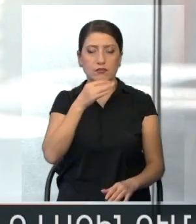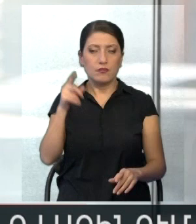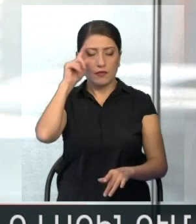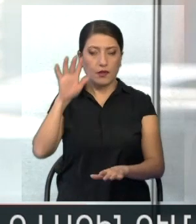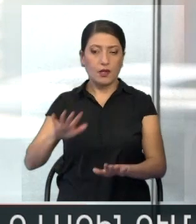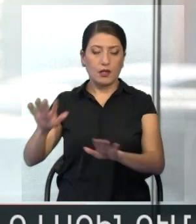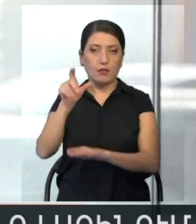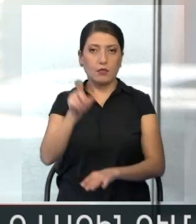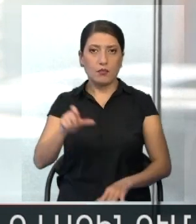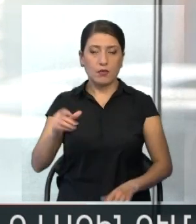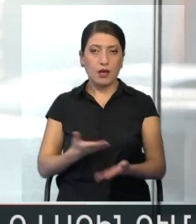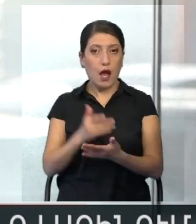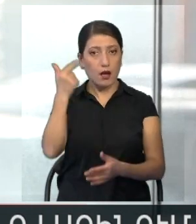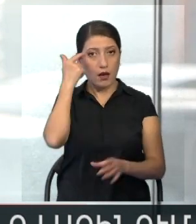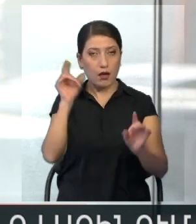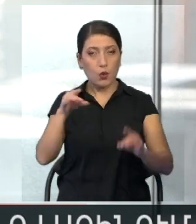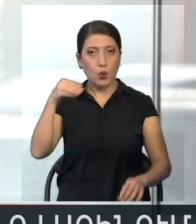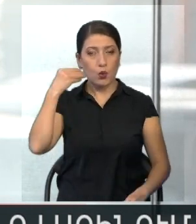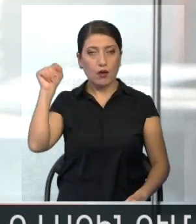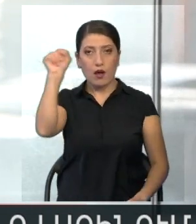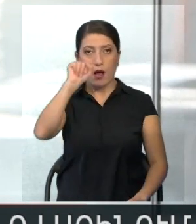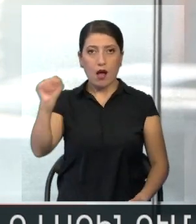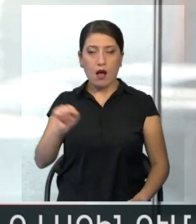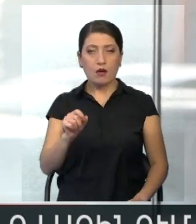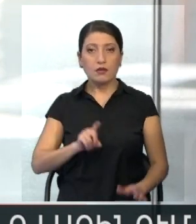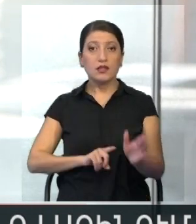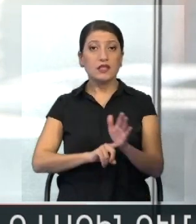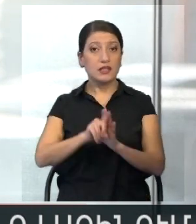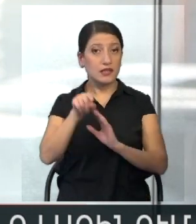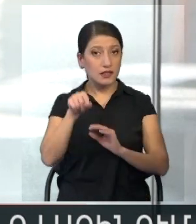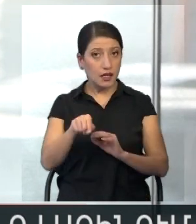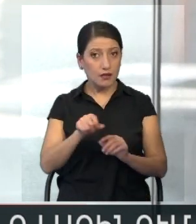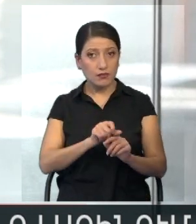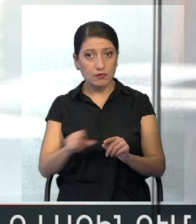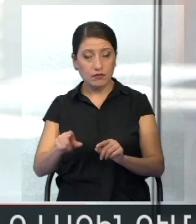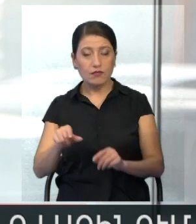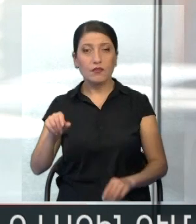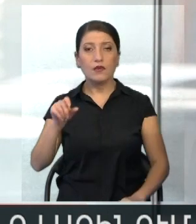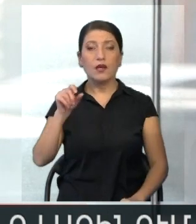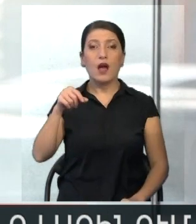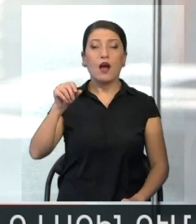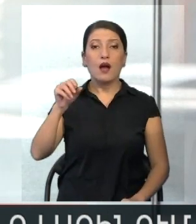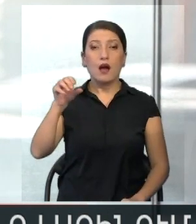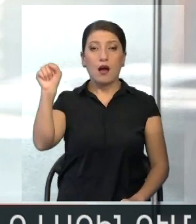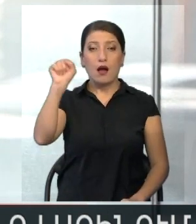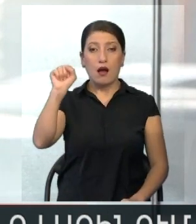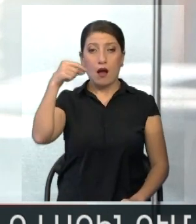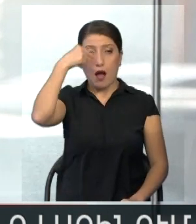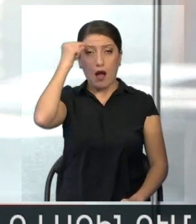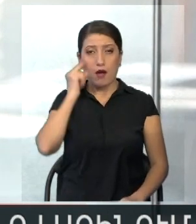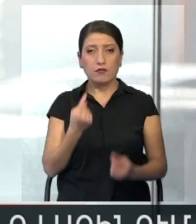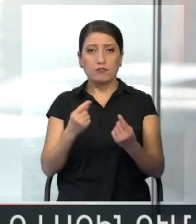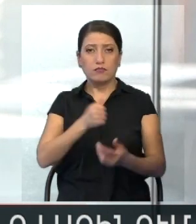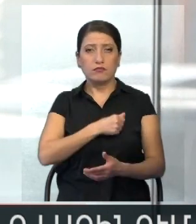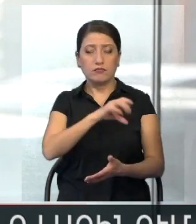անտարբերներին քաղաքագետը հիշեցնում է. Թուրքը Արցախից միայն սկսել է։ Ըստ Համբարյանի, Ադրբեջանի գլխավոր շտաբում հիմա հաճախ են բացում